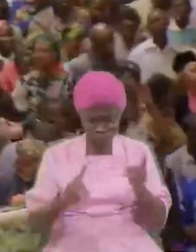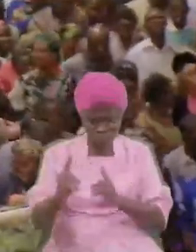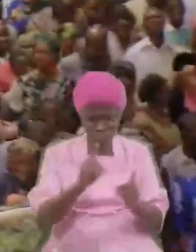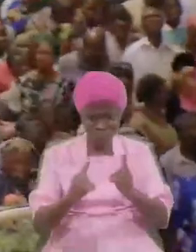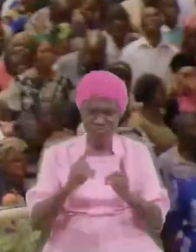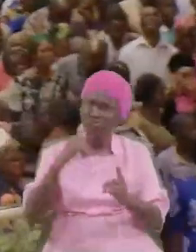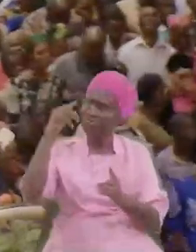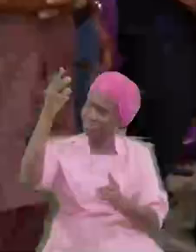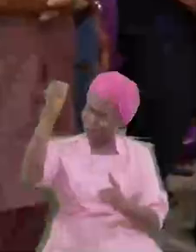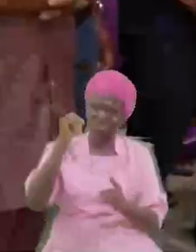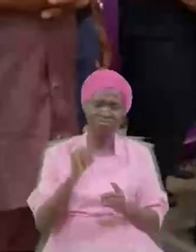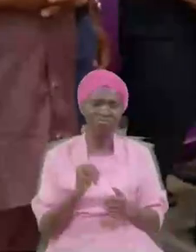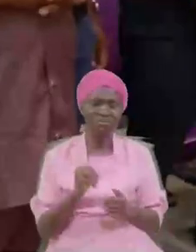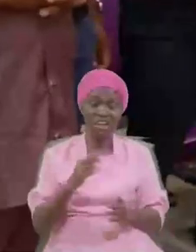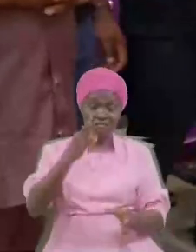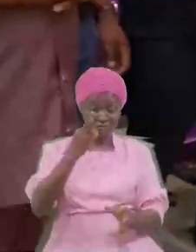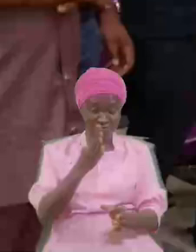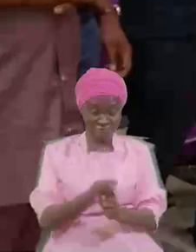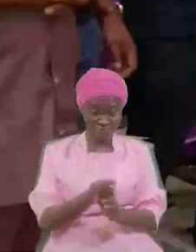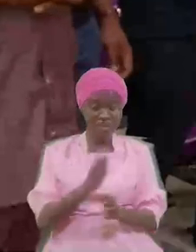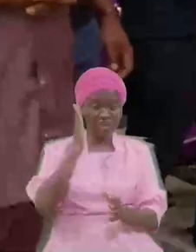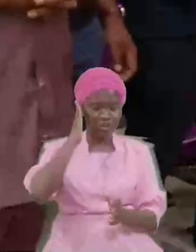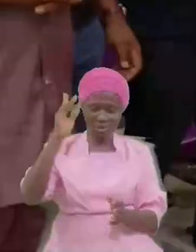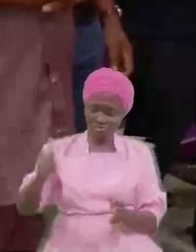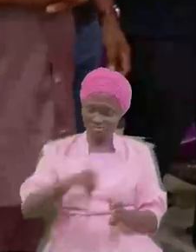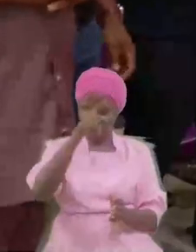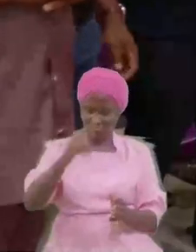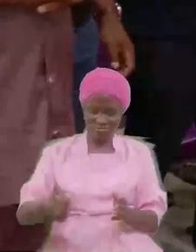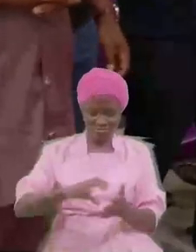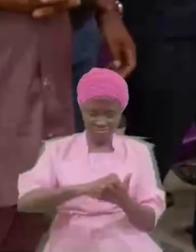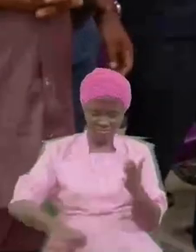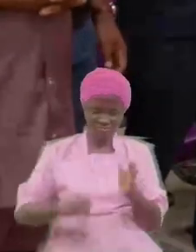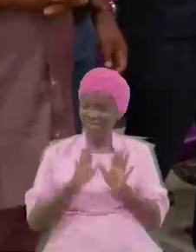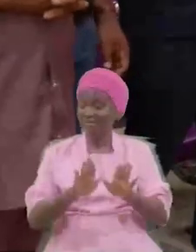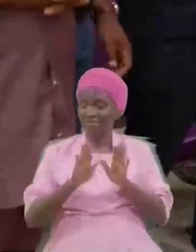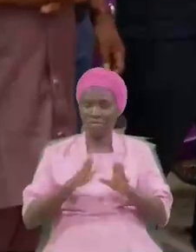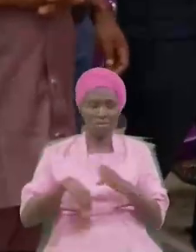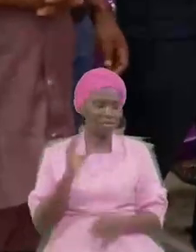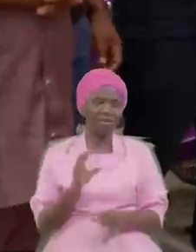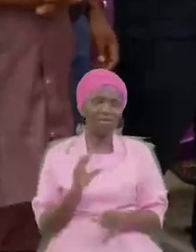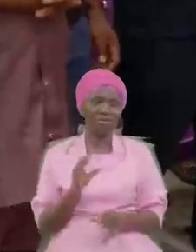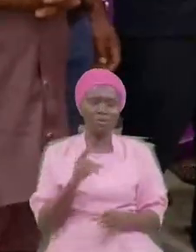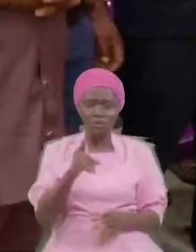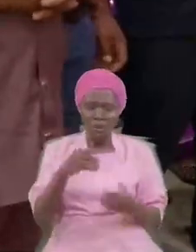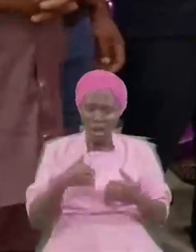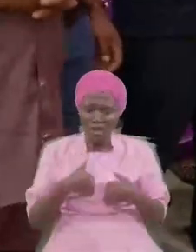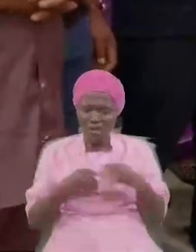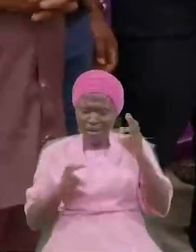La foi va éliminer la peur,